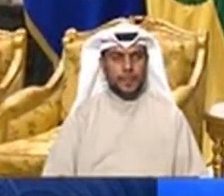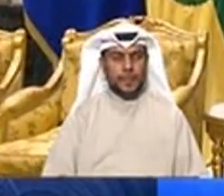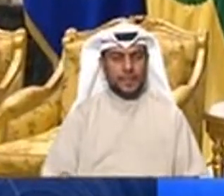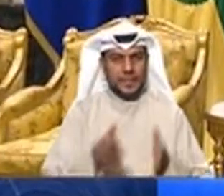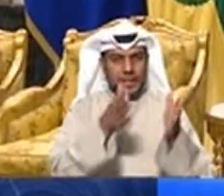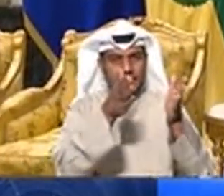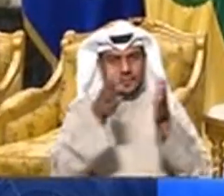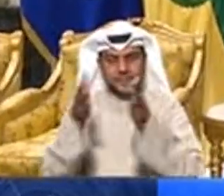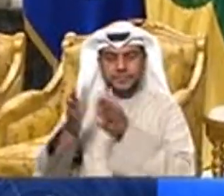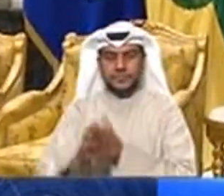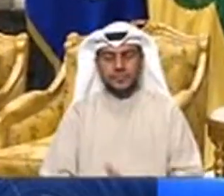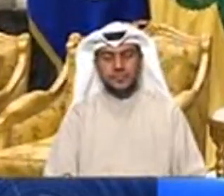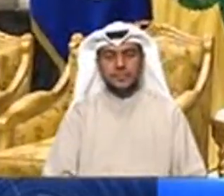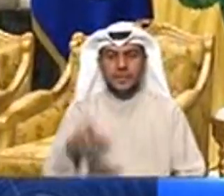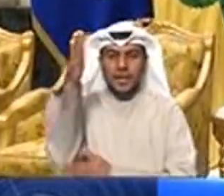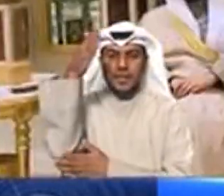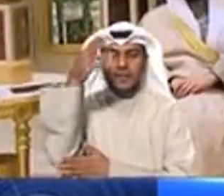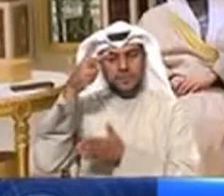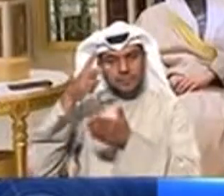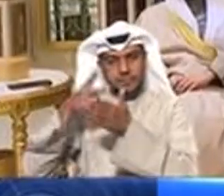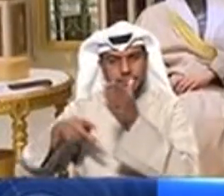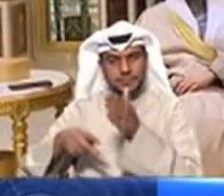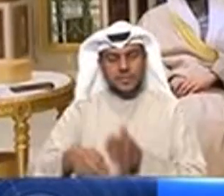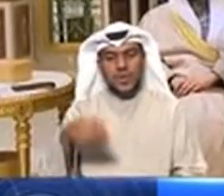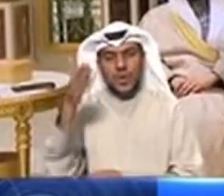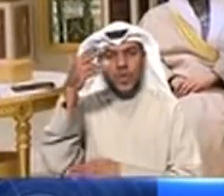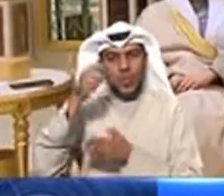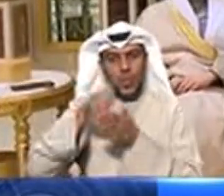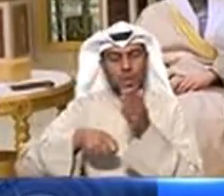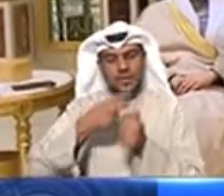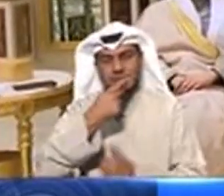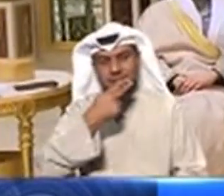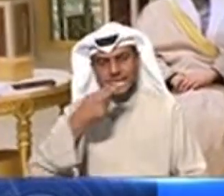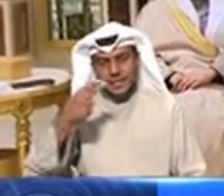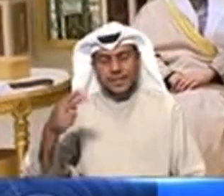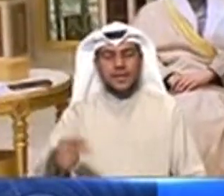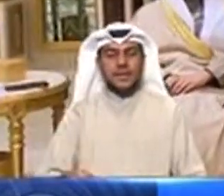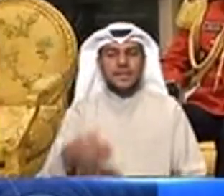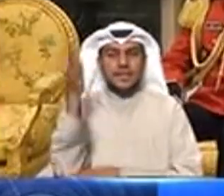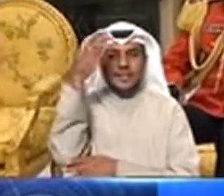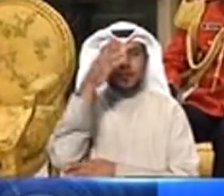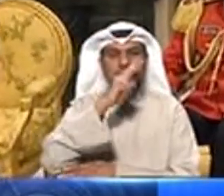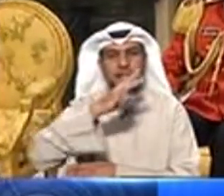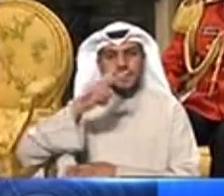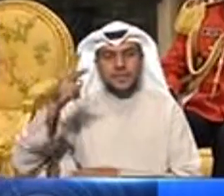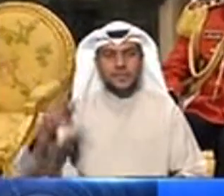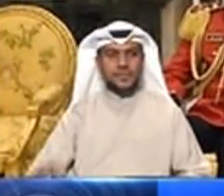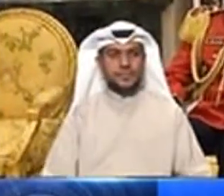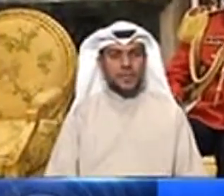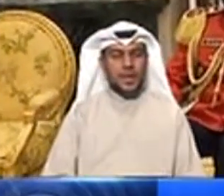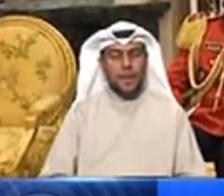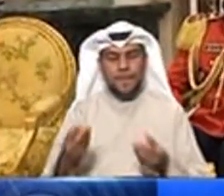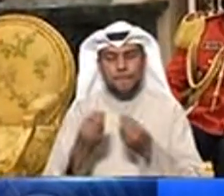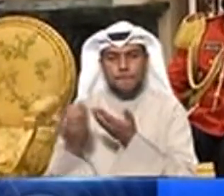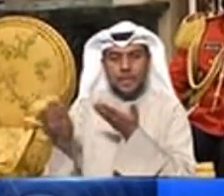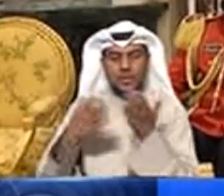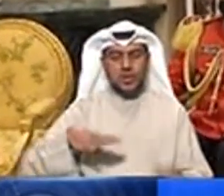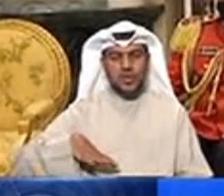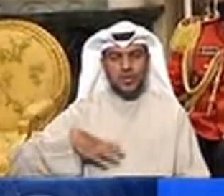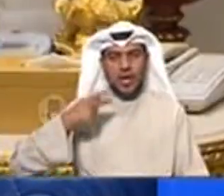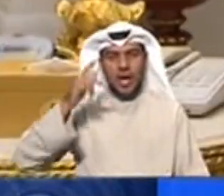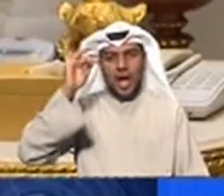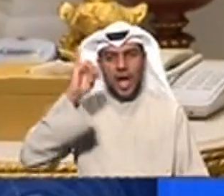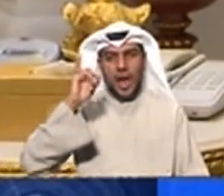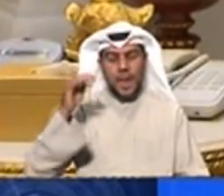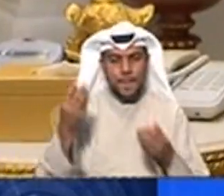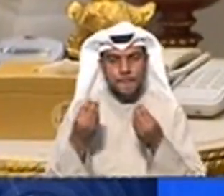وذلك كسفراء لبلادهم لدى دولة الكويت حضر مراسم الاحتفال وزير الشؤون الديواني الأميري الشيخ علي جراح